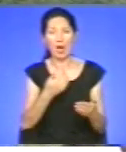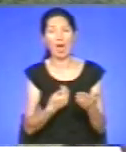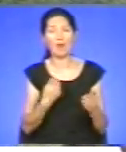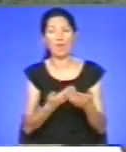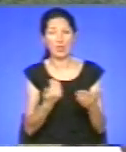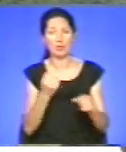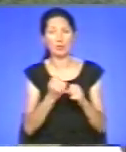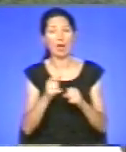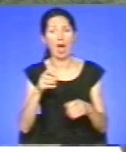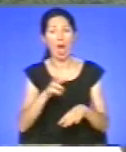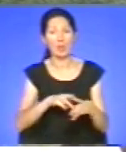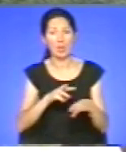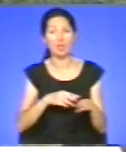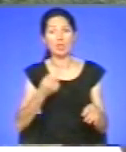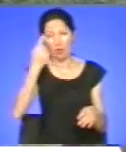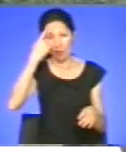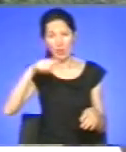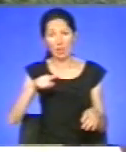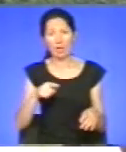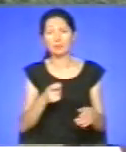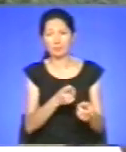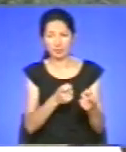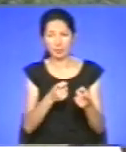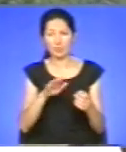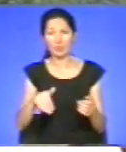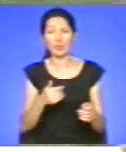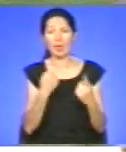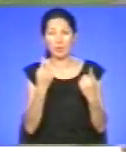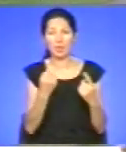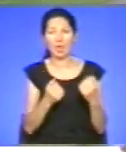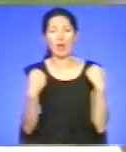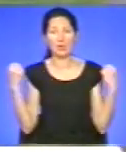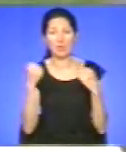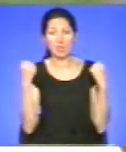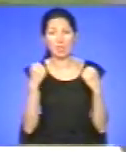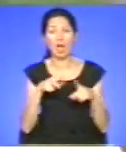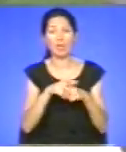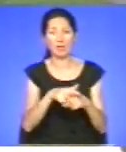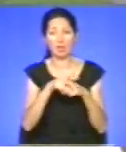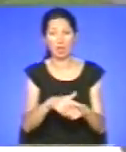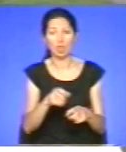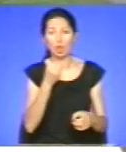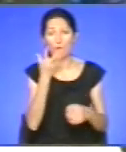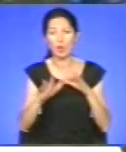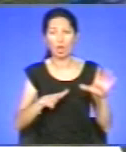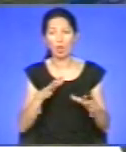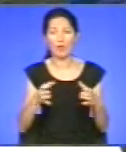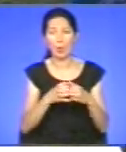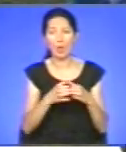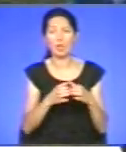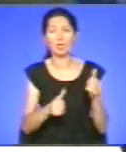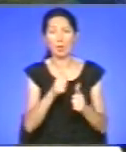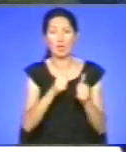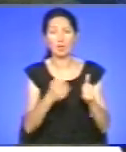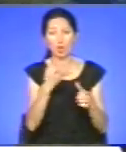навичками практичної стрільби після значних фізичних навантажень. Добре треновані команди змагалися у 4 вікових категоріях.